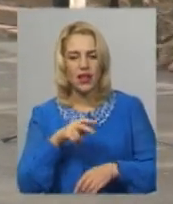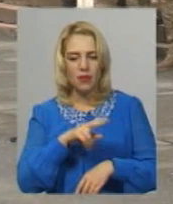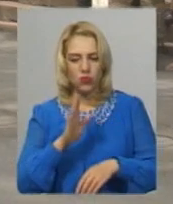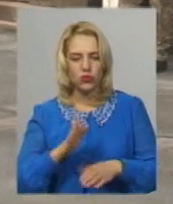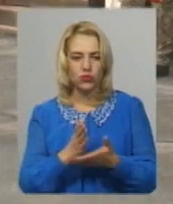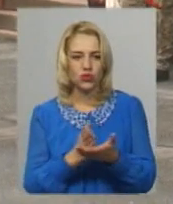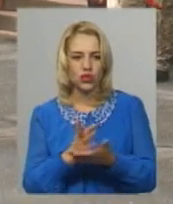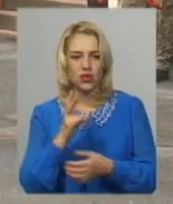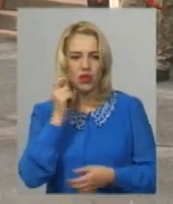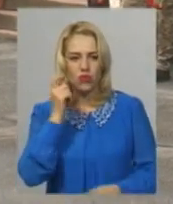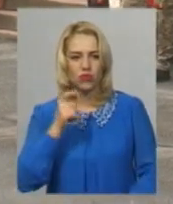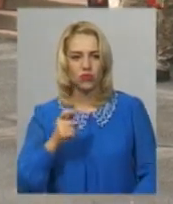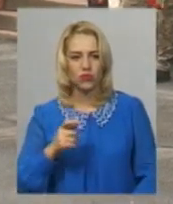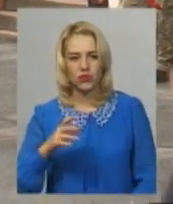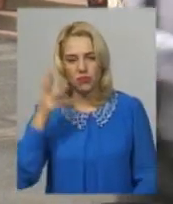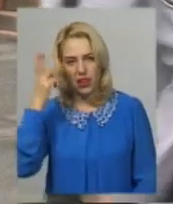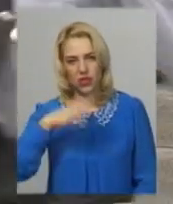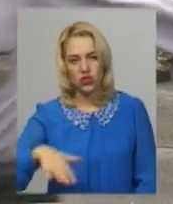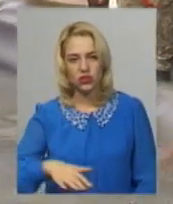Хмельниччині. Служу українському народу!